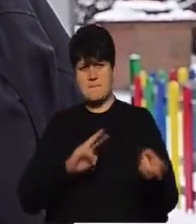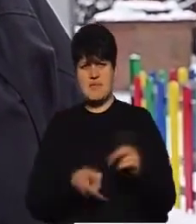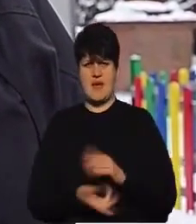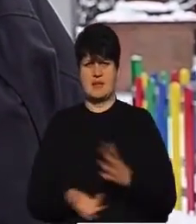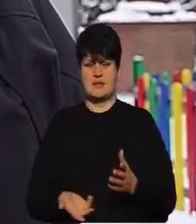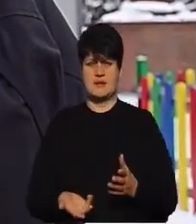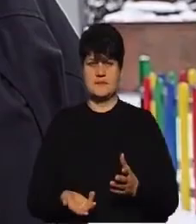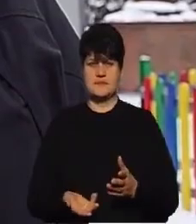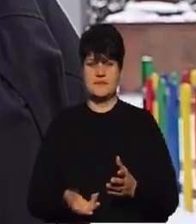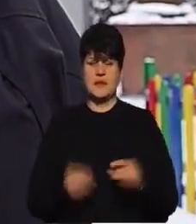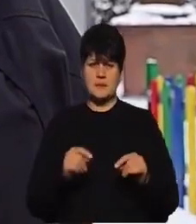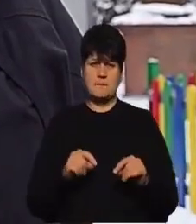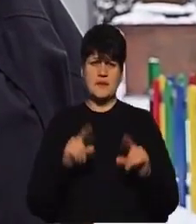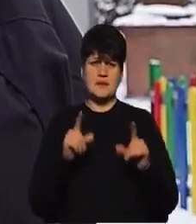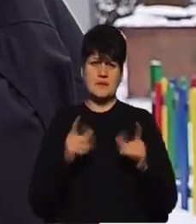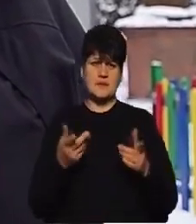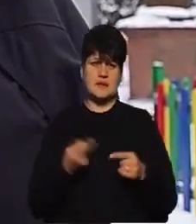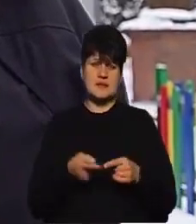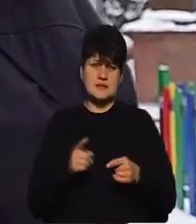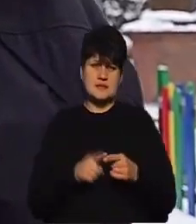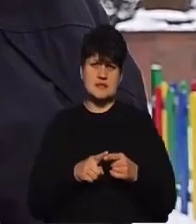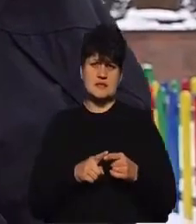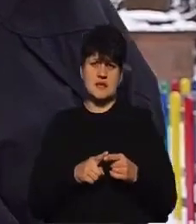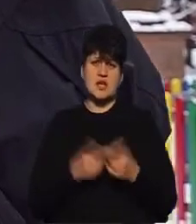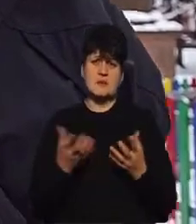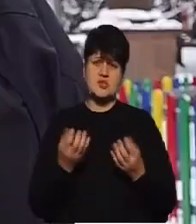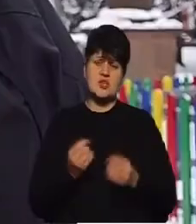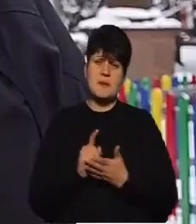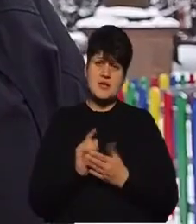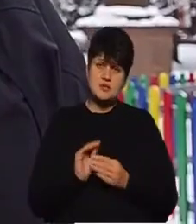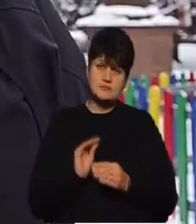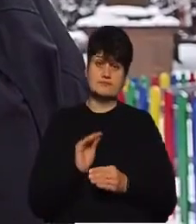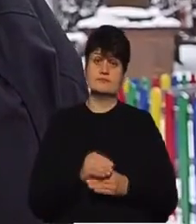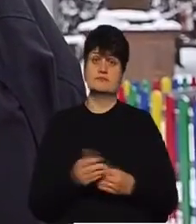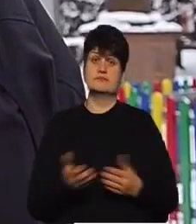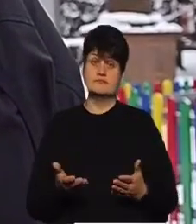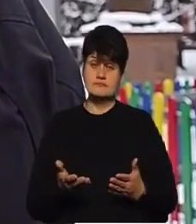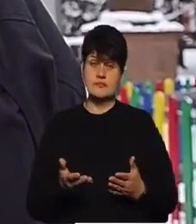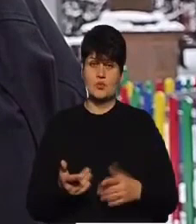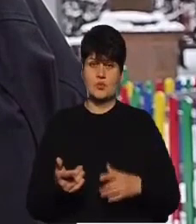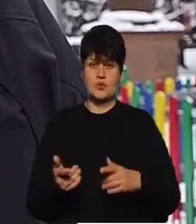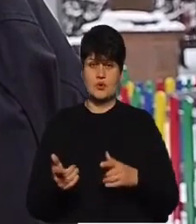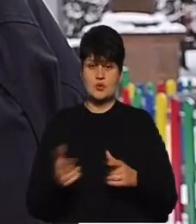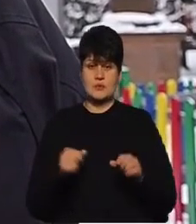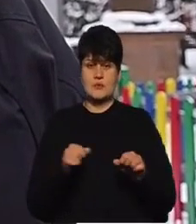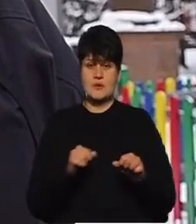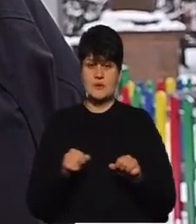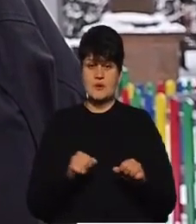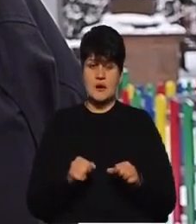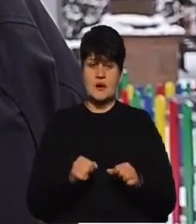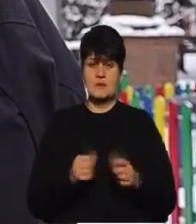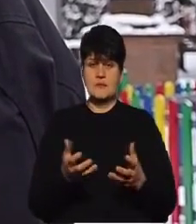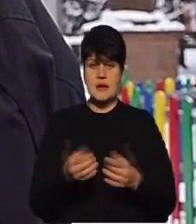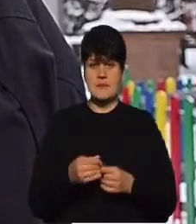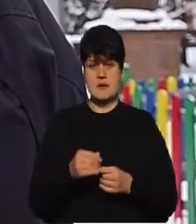що піднімають, це, звичайно, якби ще пенсії підняли, то ж. Готуємо і прибираємо, беремо з-під крана.